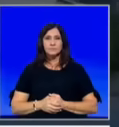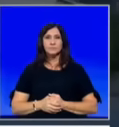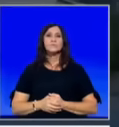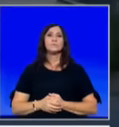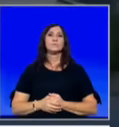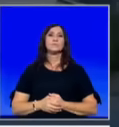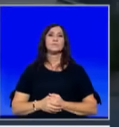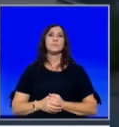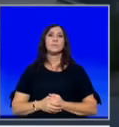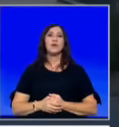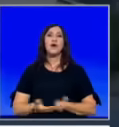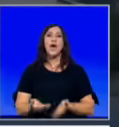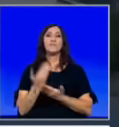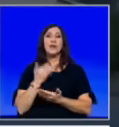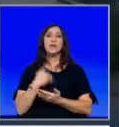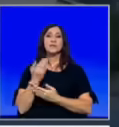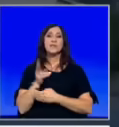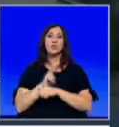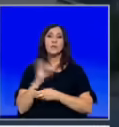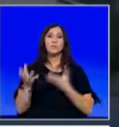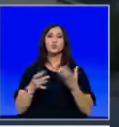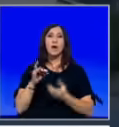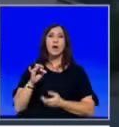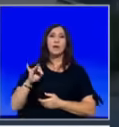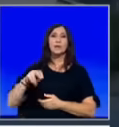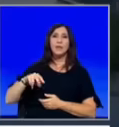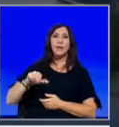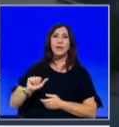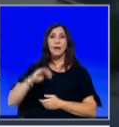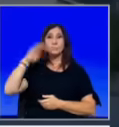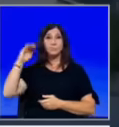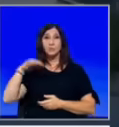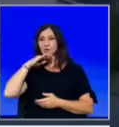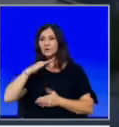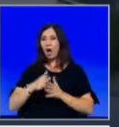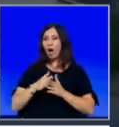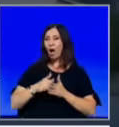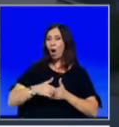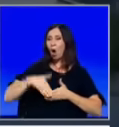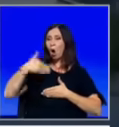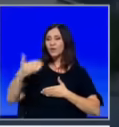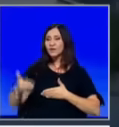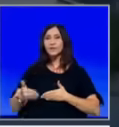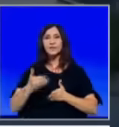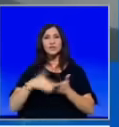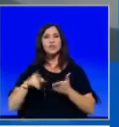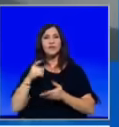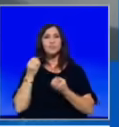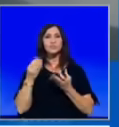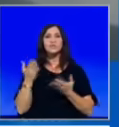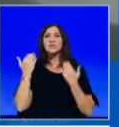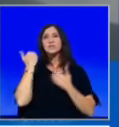Добър вечер. В ранния следобед пожара в Рила достигнал до открита част, което именно позволи използването и на летателна